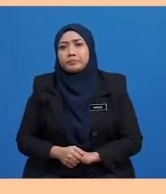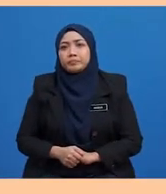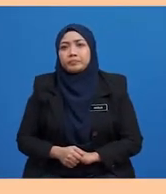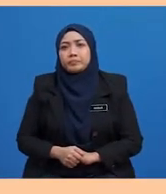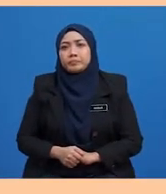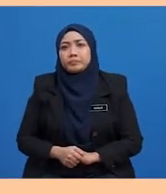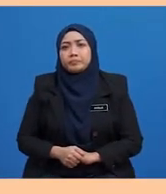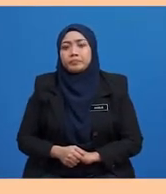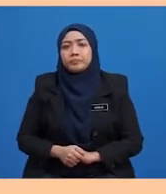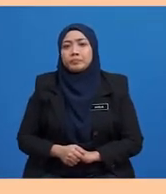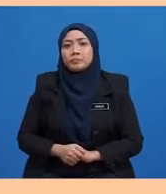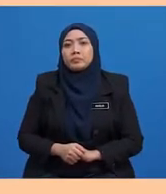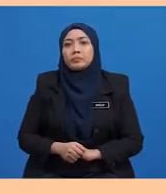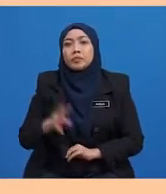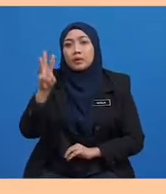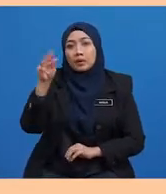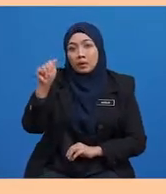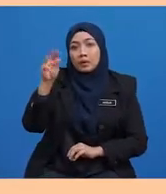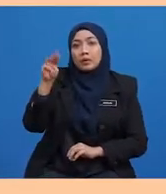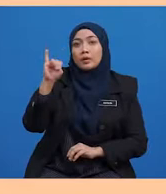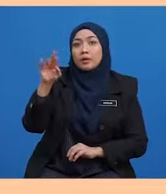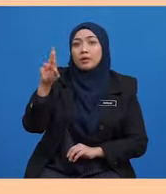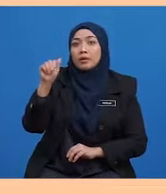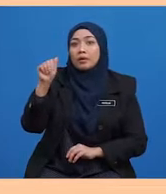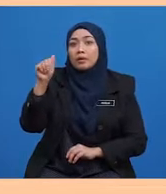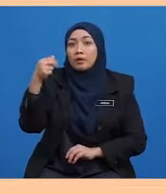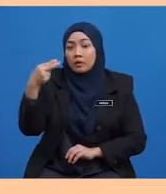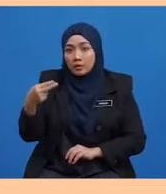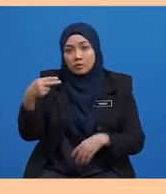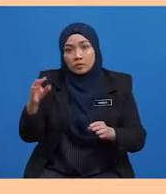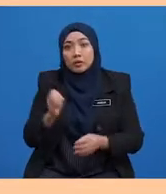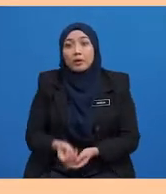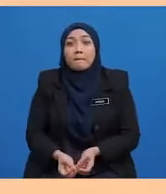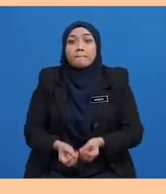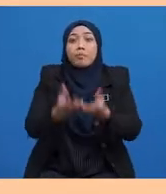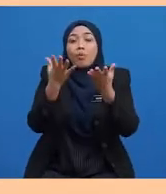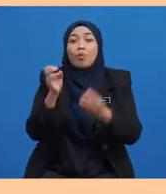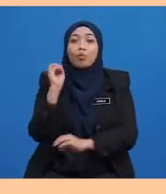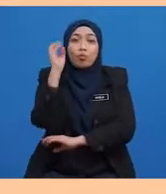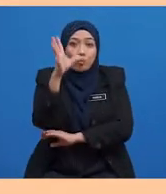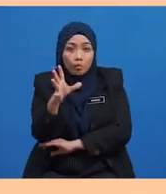Amirah telah melambung duit siling 50 sen.